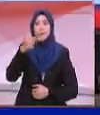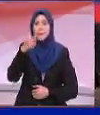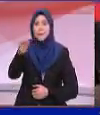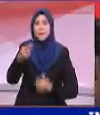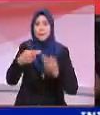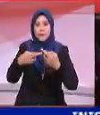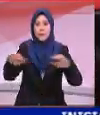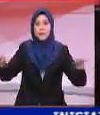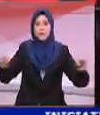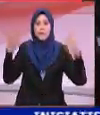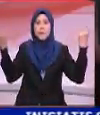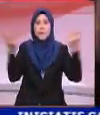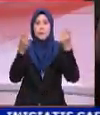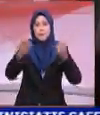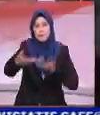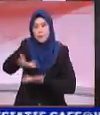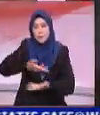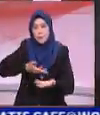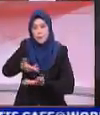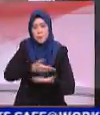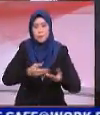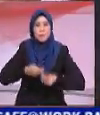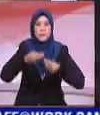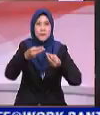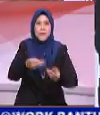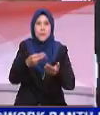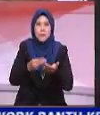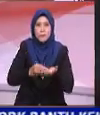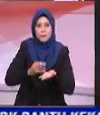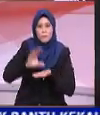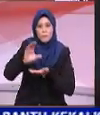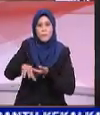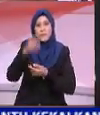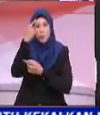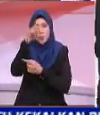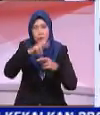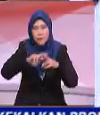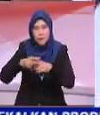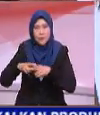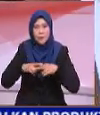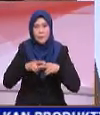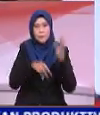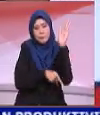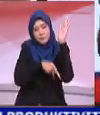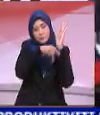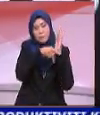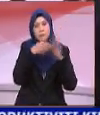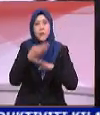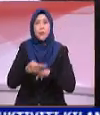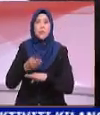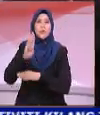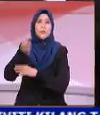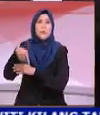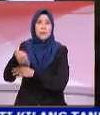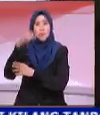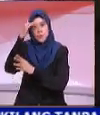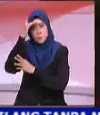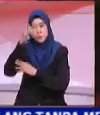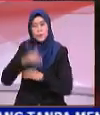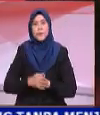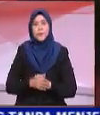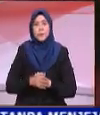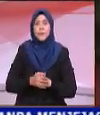selepas merasmikan Majlis Ramah Mesra dan penyerahan peruntukan penyelenggaraan sekolah di Parlimen Batu Pahat, Johor.